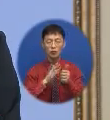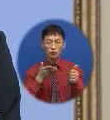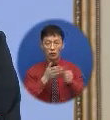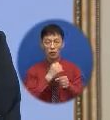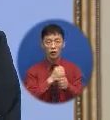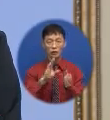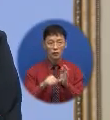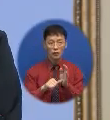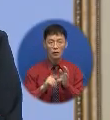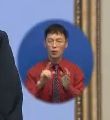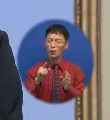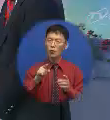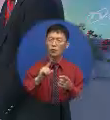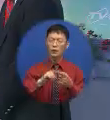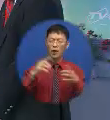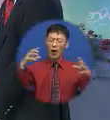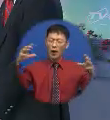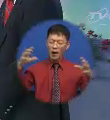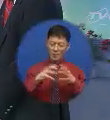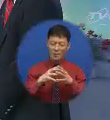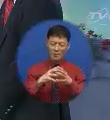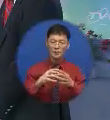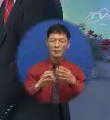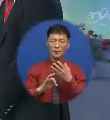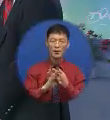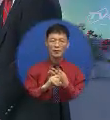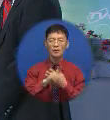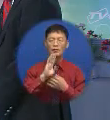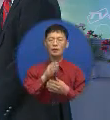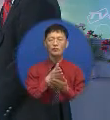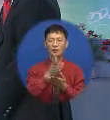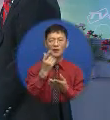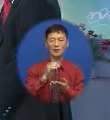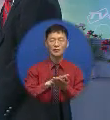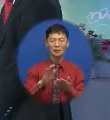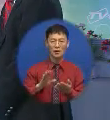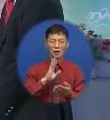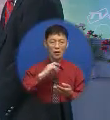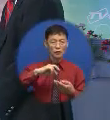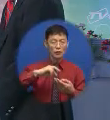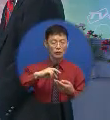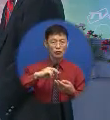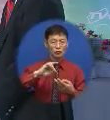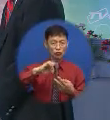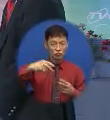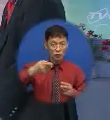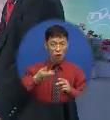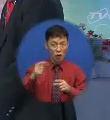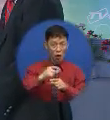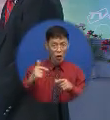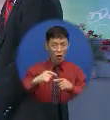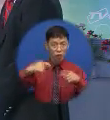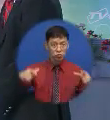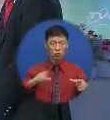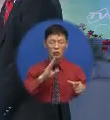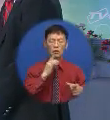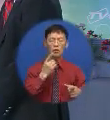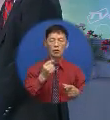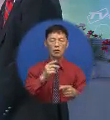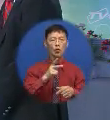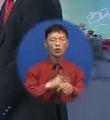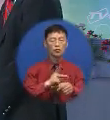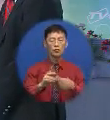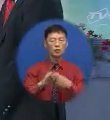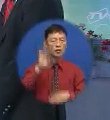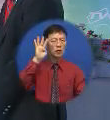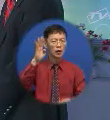서비스를 창출한다든가 이런 걸 모두를 아우르는 분야라고 하겠습니다. 아, 유전공학보다 더 큰 분야의 학문이군요. 네, 그렇습니다.